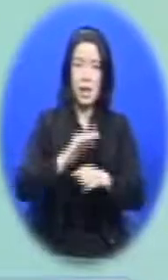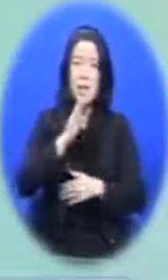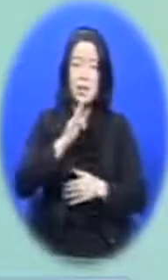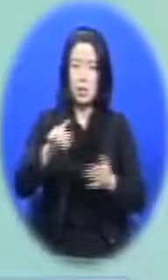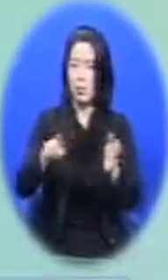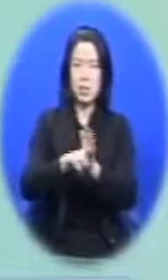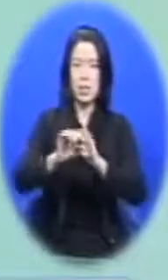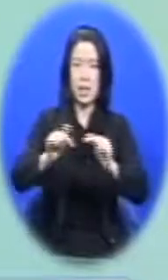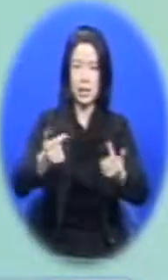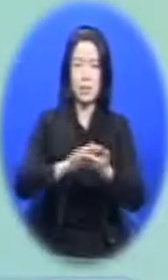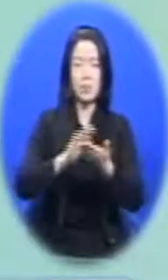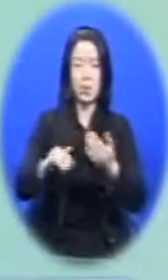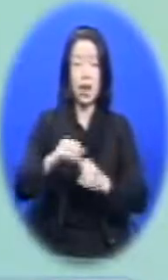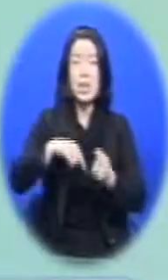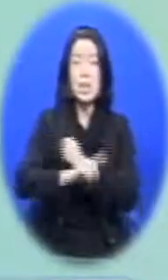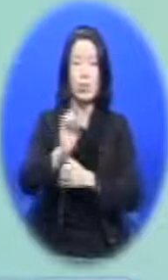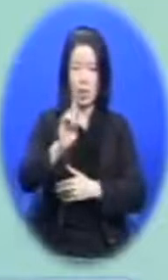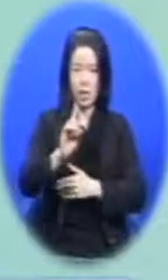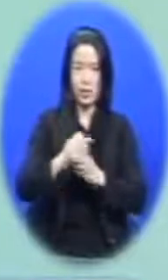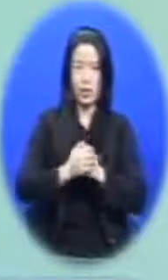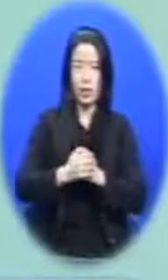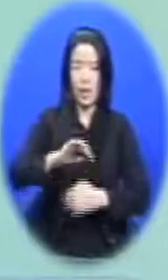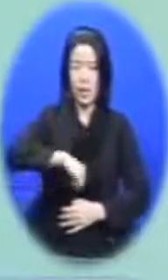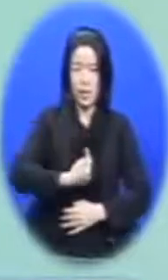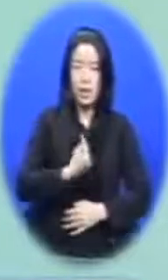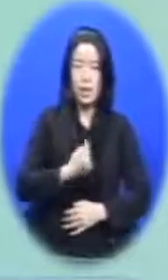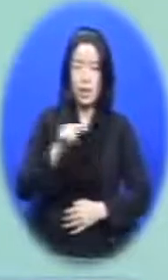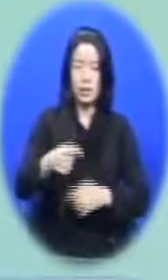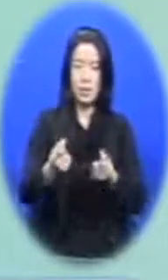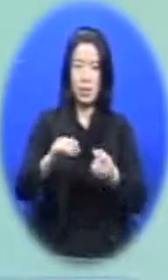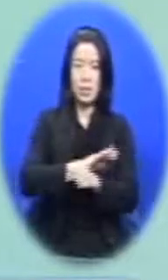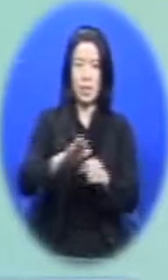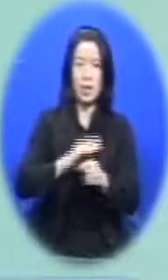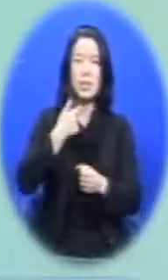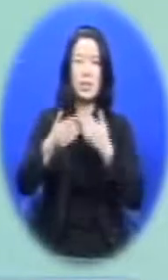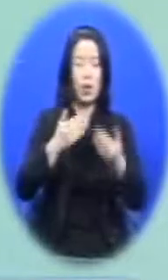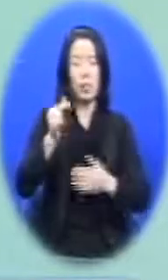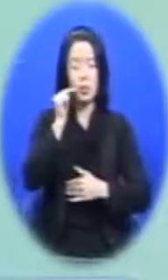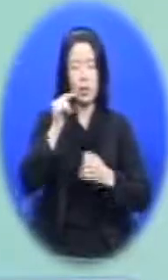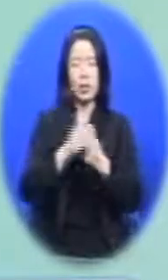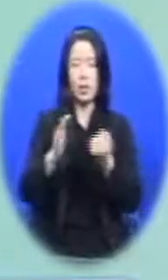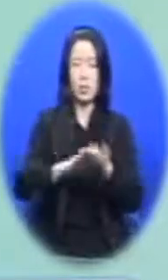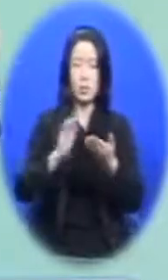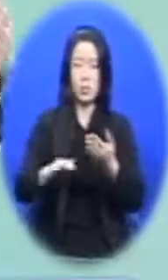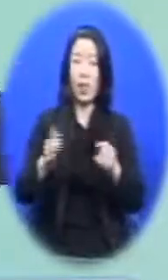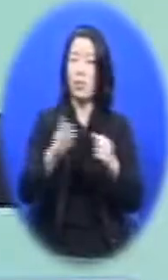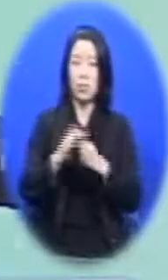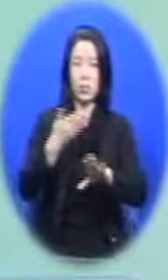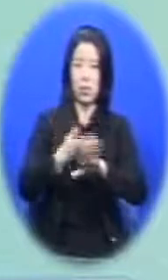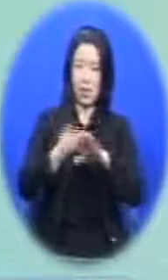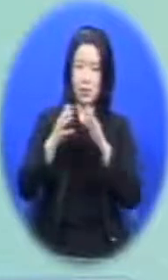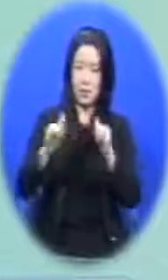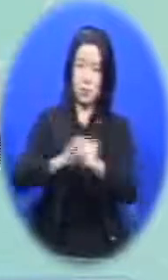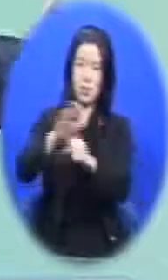안 믿습니다. 이유는 하나예요. 본인이 그런 사랑을 경험을 못하는 거예요. 그러니 뭐 다른 사람을 사랑